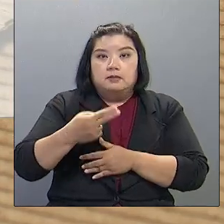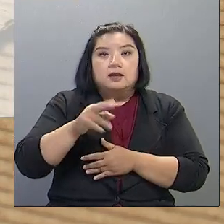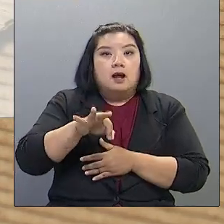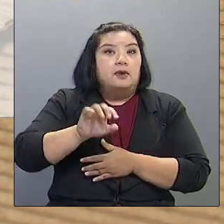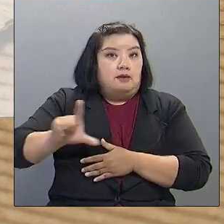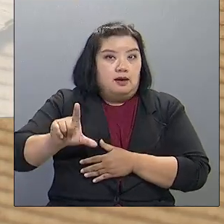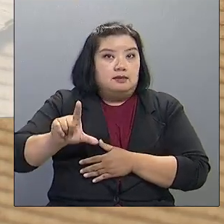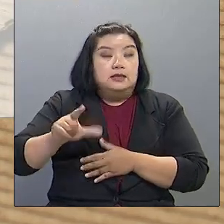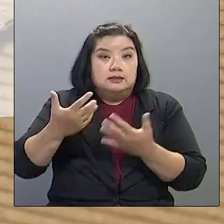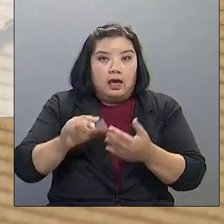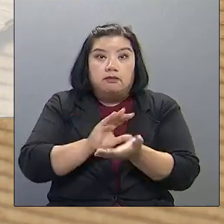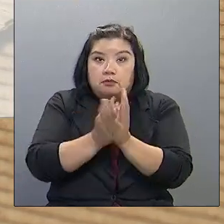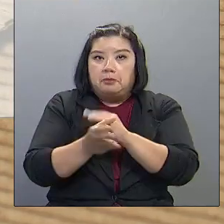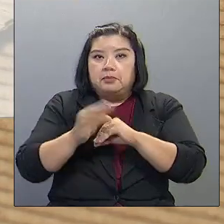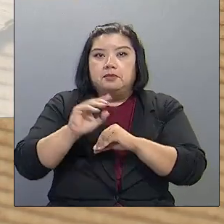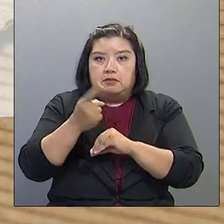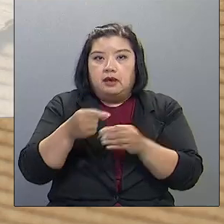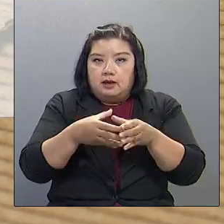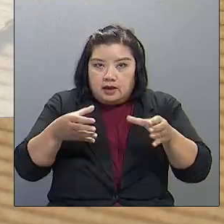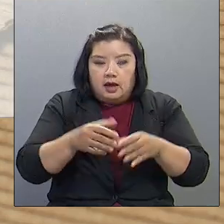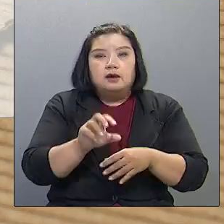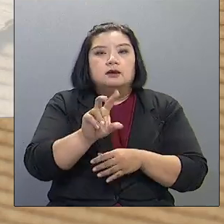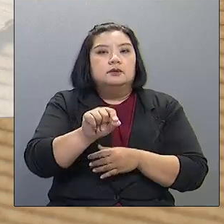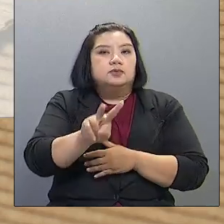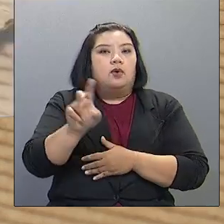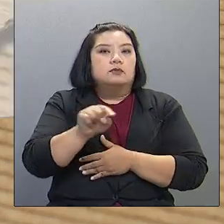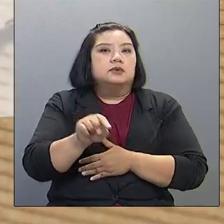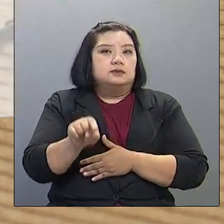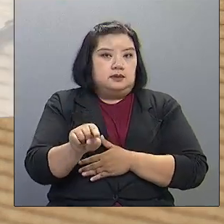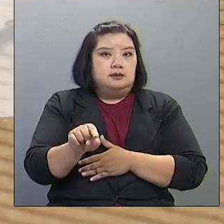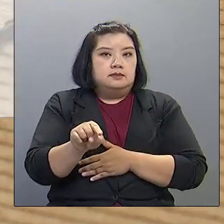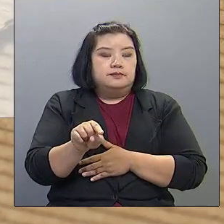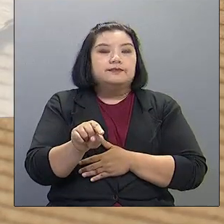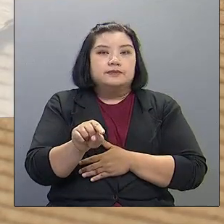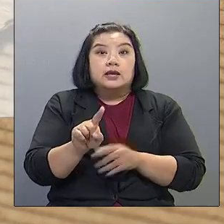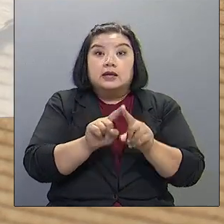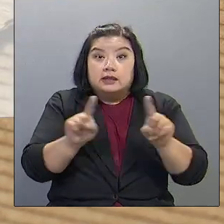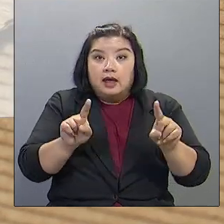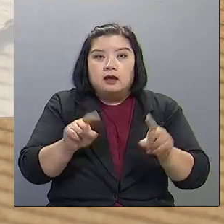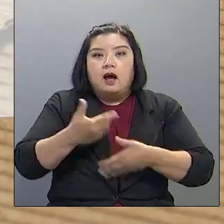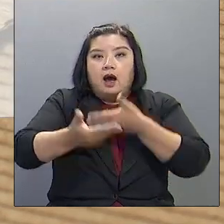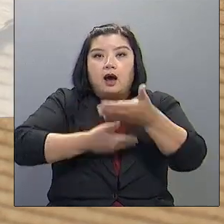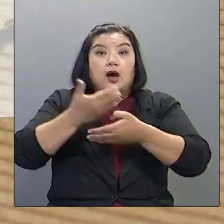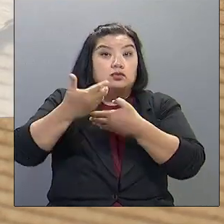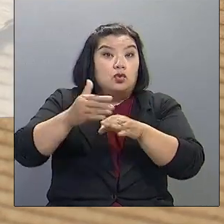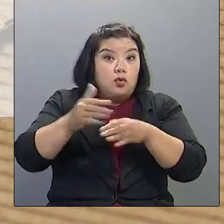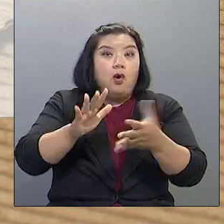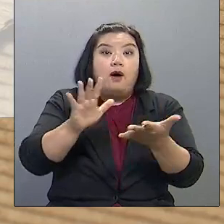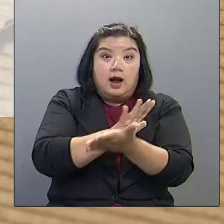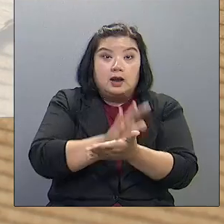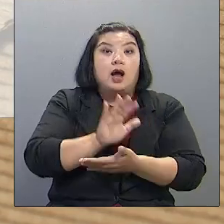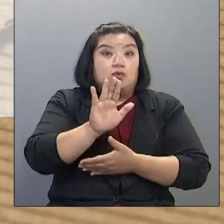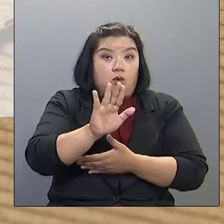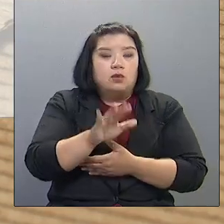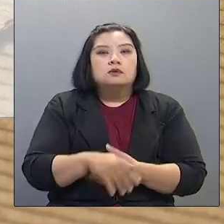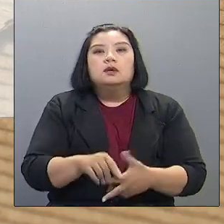ทนะคะปรับตัวเพิ่มขึ้น 122% ค่ะขณะที่ตลาดส่งออกบรรจุภัณฑ์กระดาษ3อันดับแรกของ